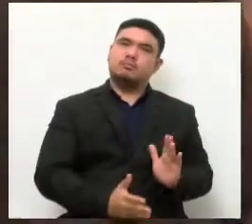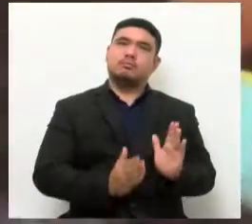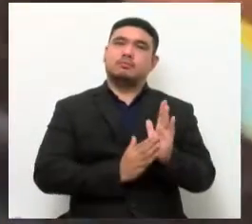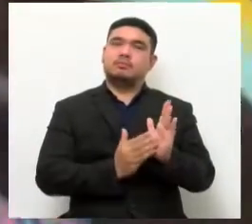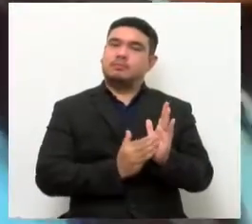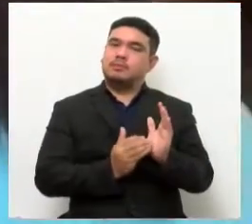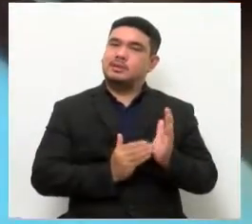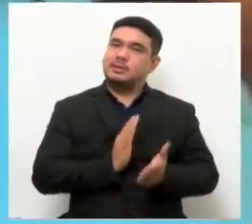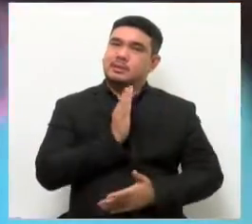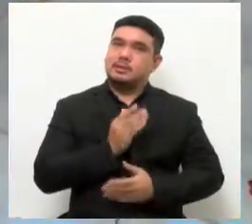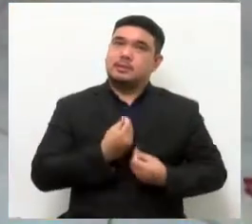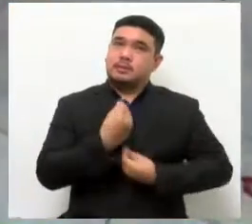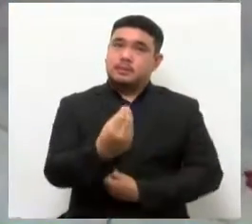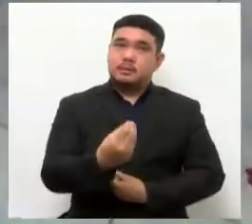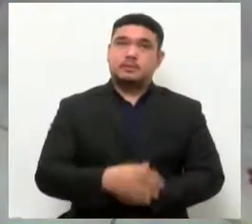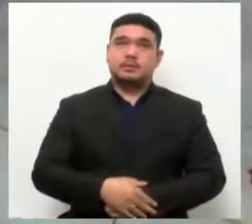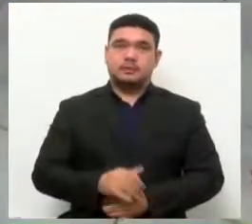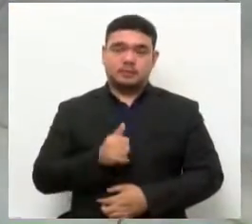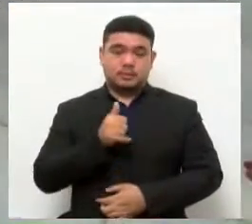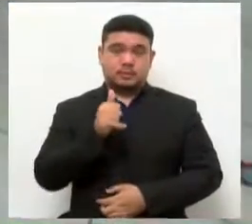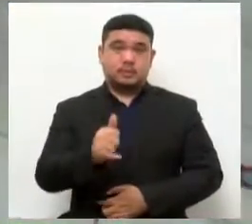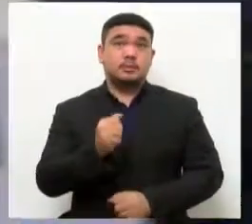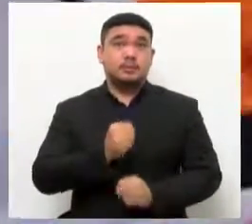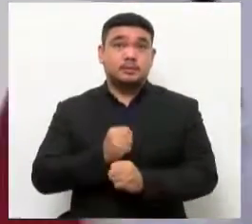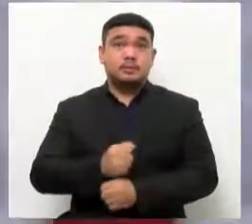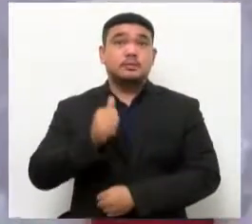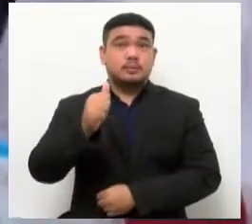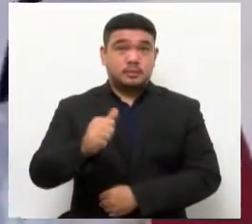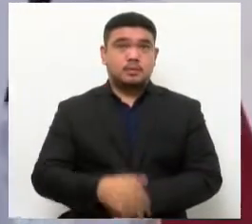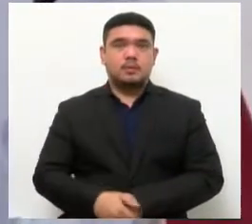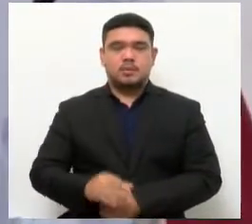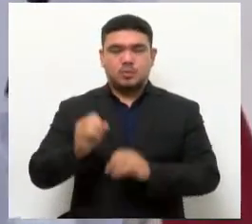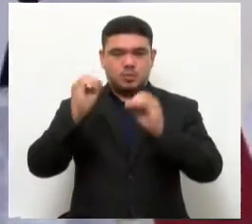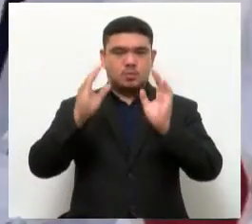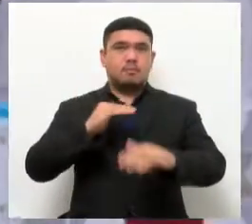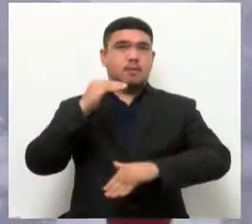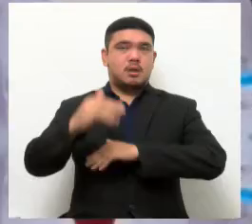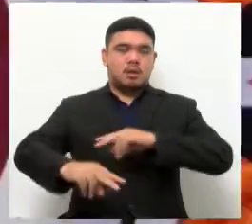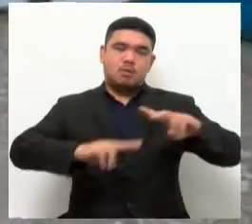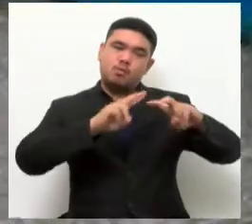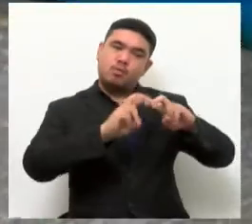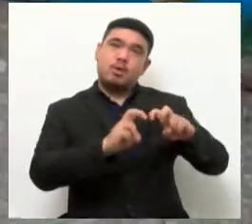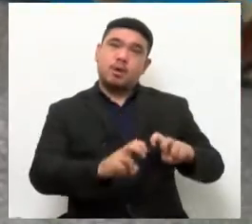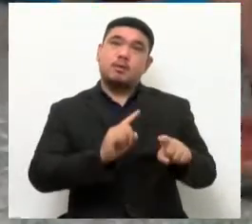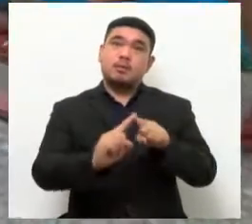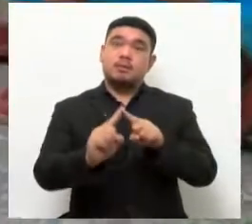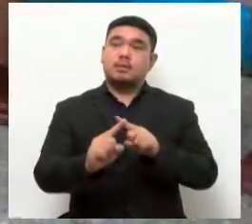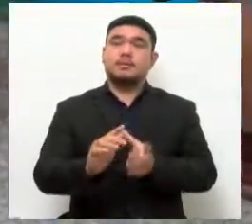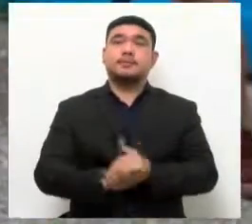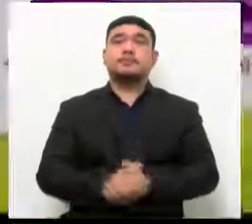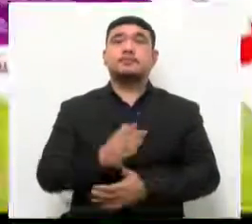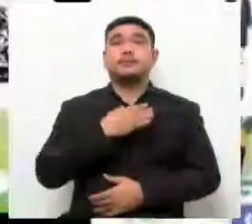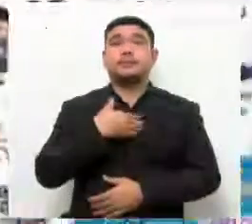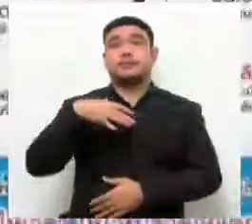เกียรติครูสอนแบบ Active Learning ครูมุ่งเน้นพัฒนาวิจัยและนวัตกรรมจุดเน้นด้านส